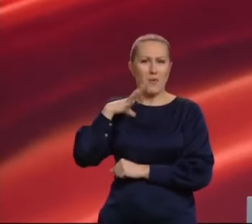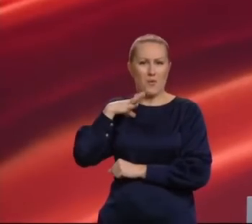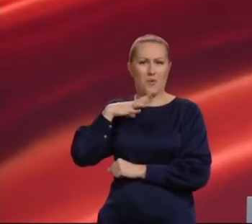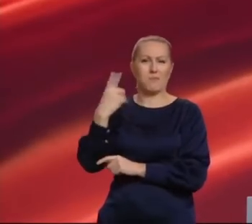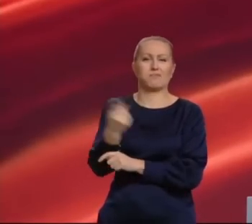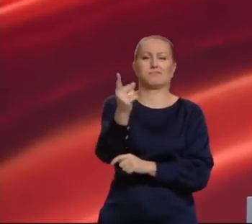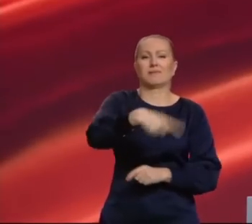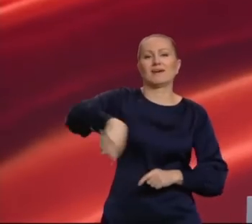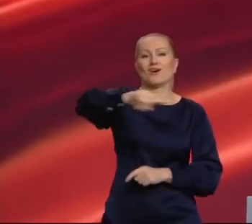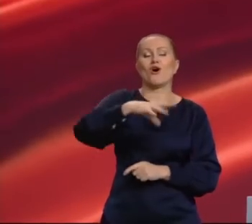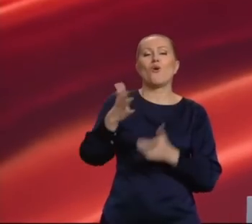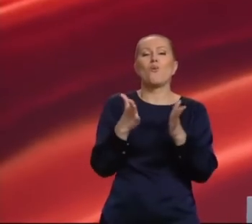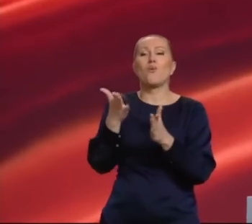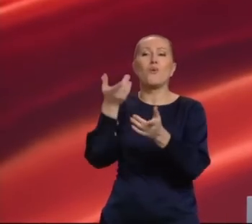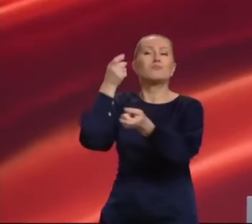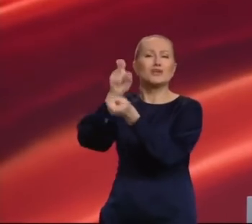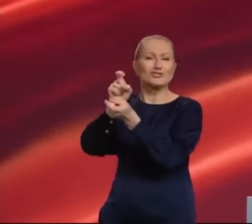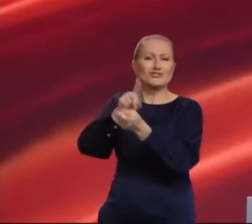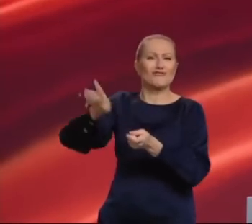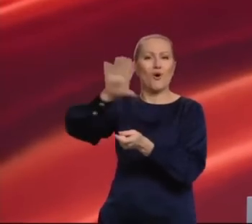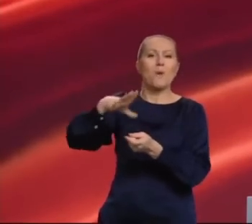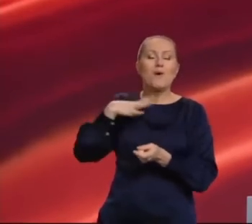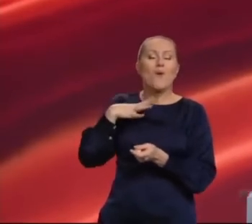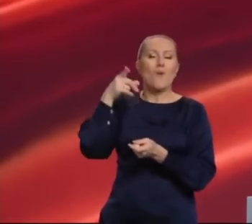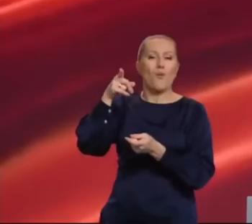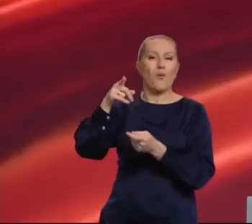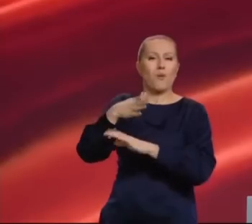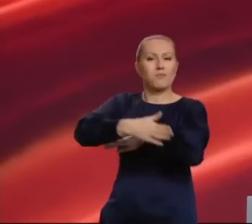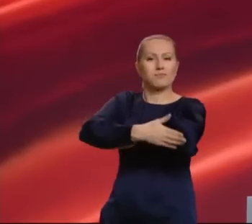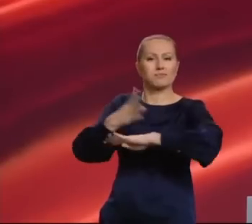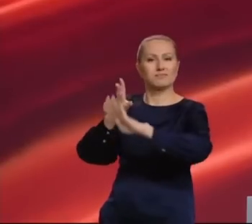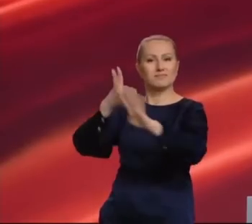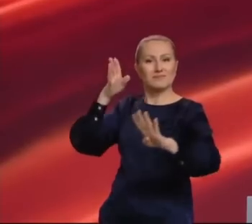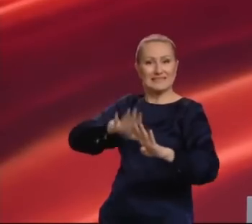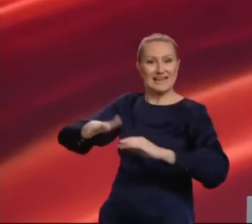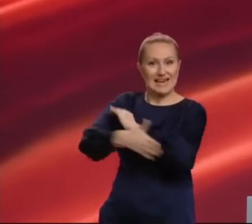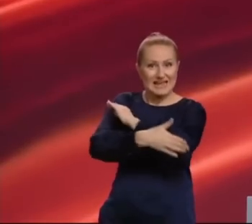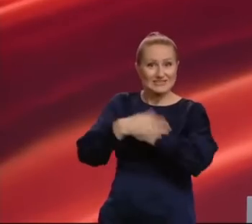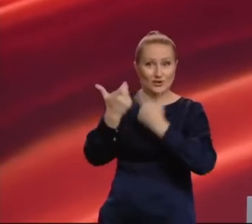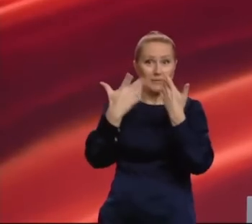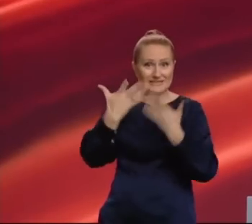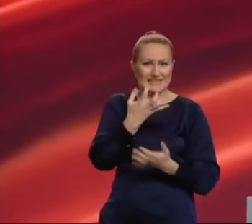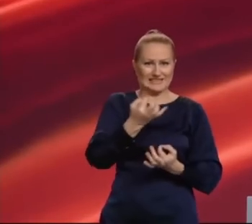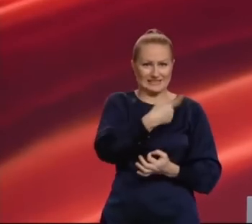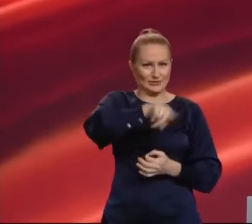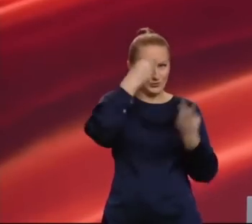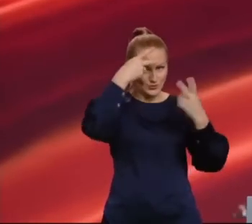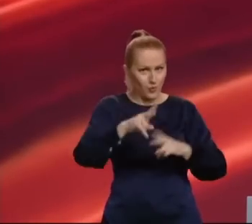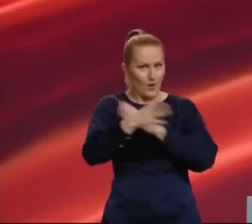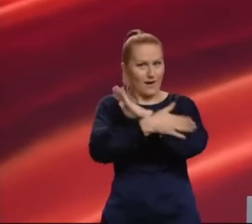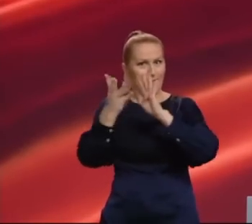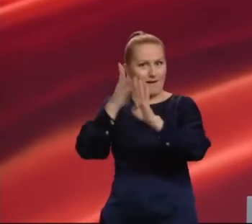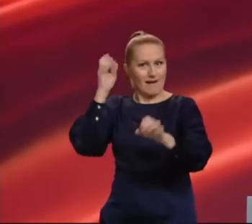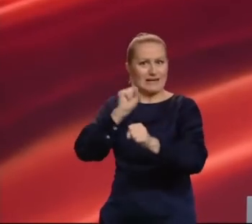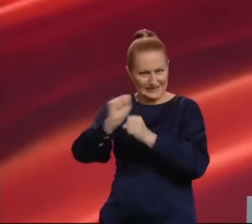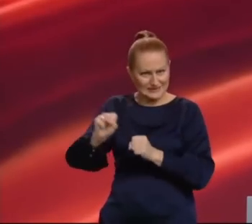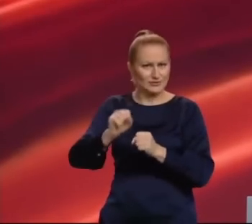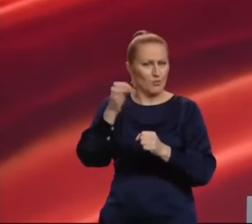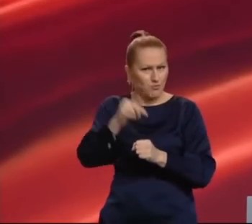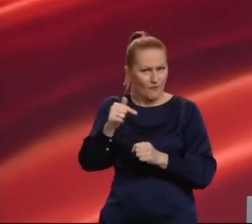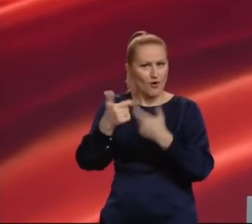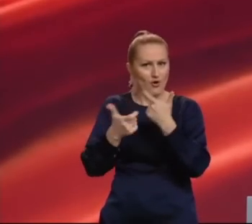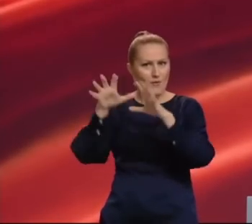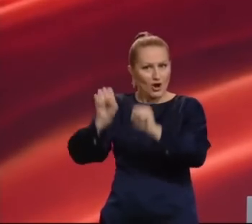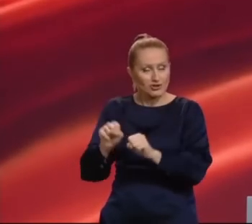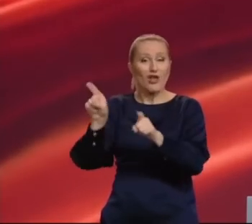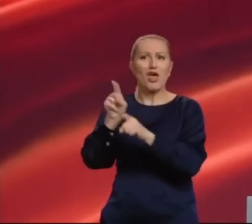budowie zapory na granicy. Dzisiaj jest pełna zgoda, że ten mur powinien być, ale widziałem ataki, że ten mur jest nieszczelny. Zresztą pan Szymon